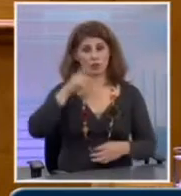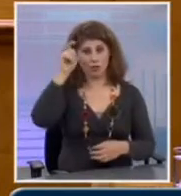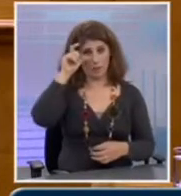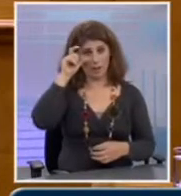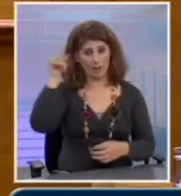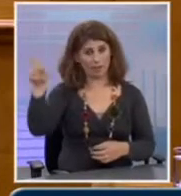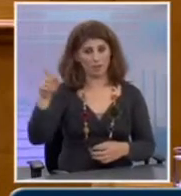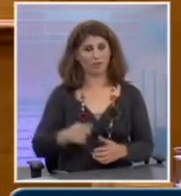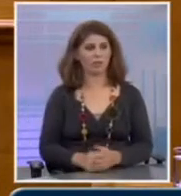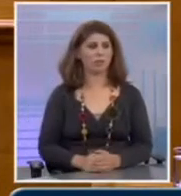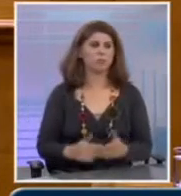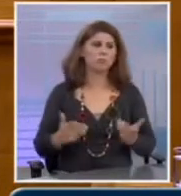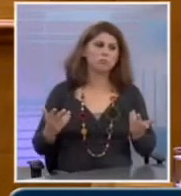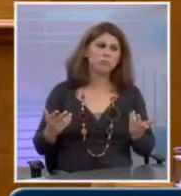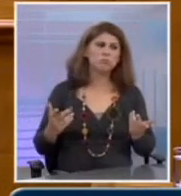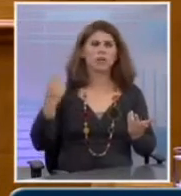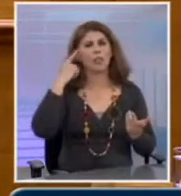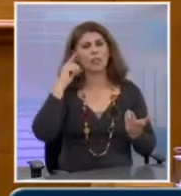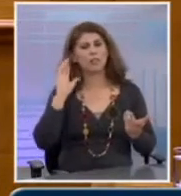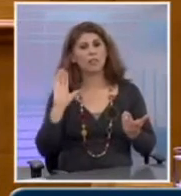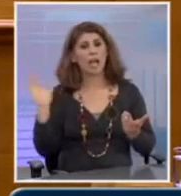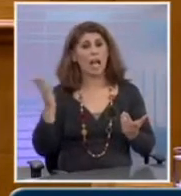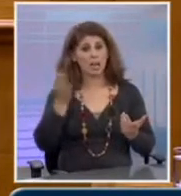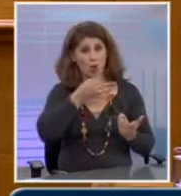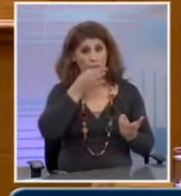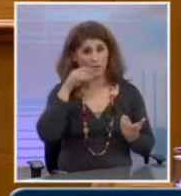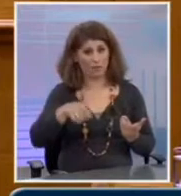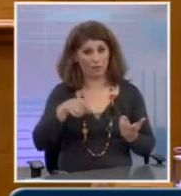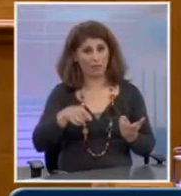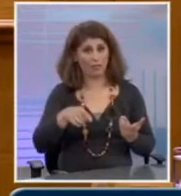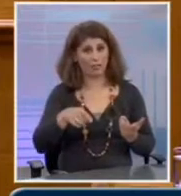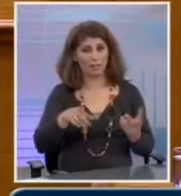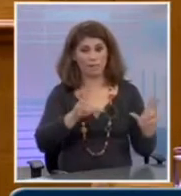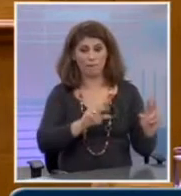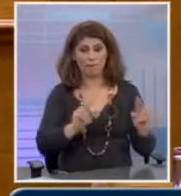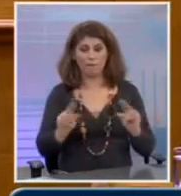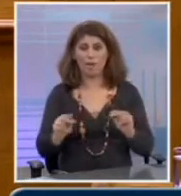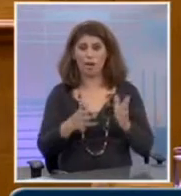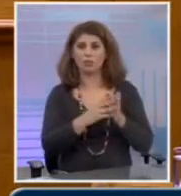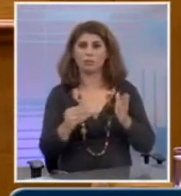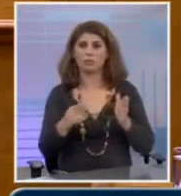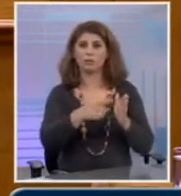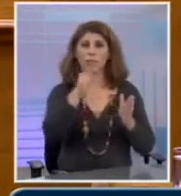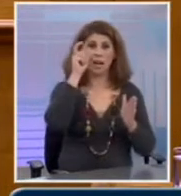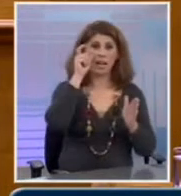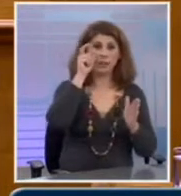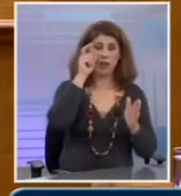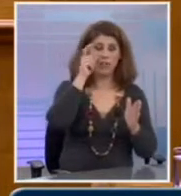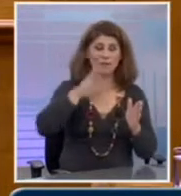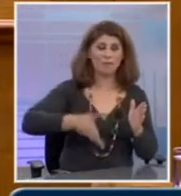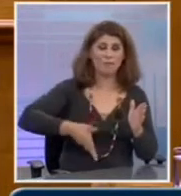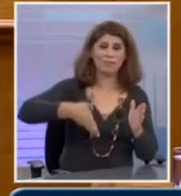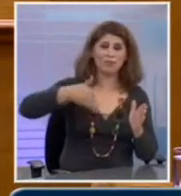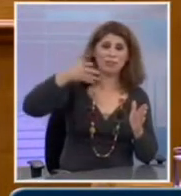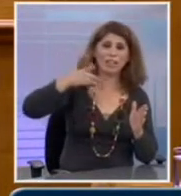Σαμαράς. Δεν ξέρω εάν η ομιλία αυτή ήταν του κυρίου Αντώνη Μητσοτάκη ή